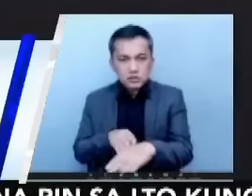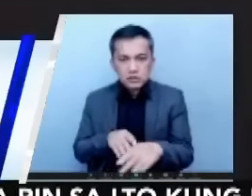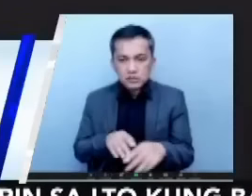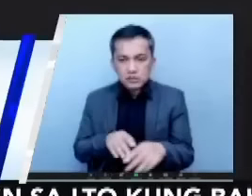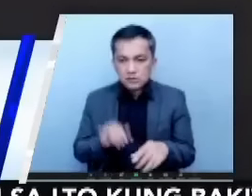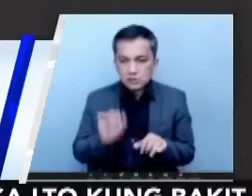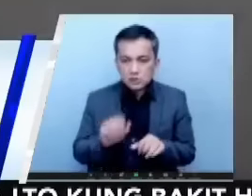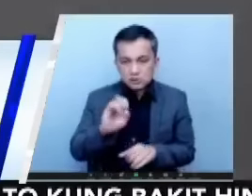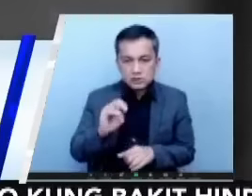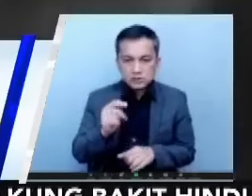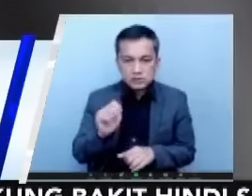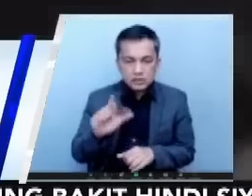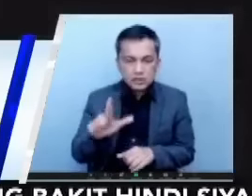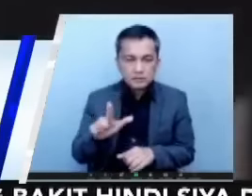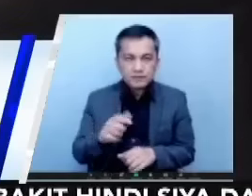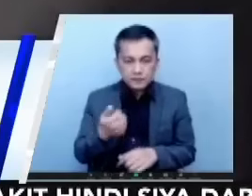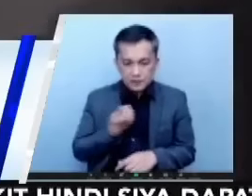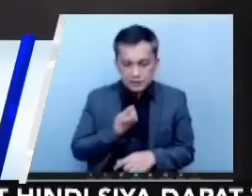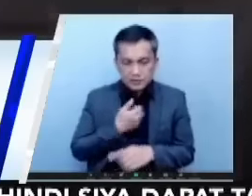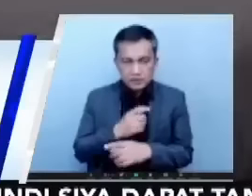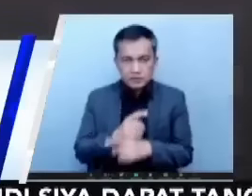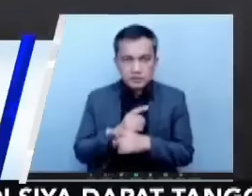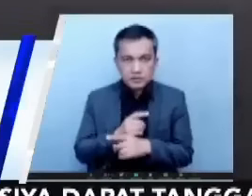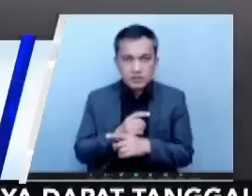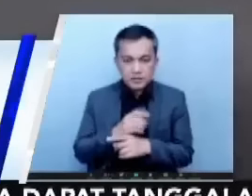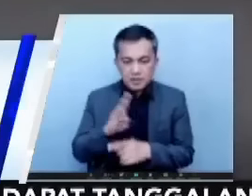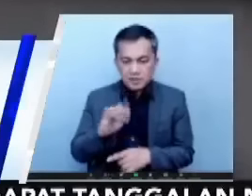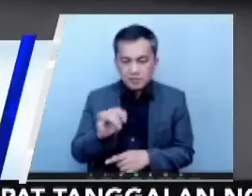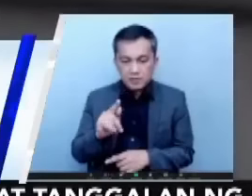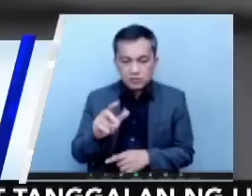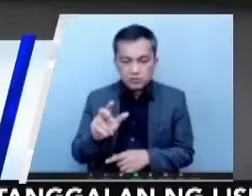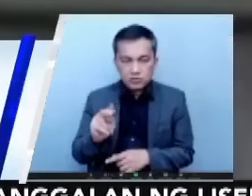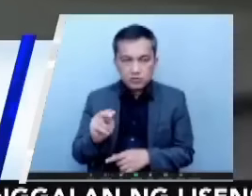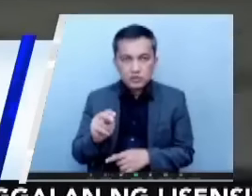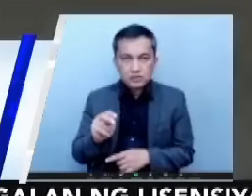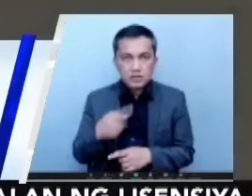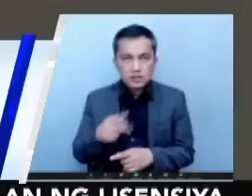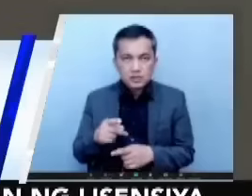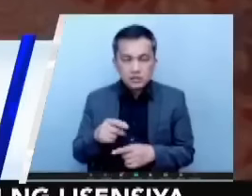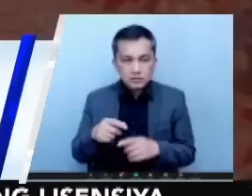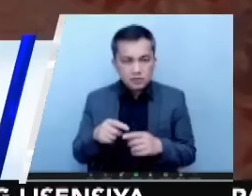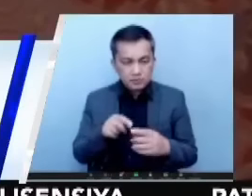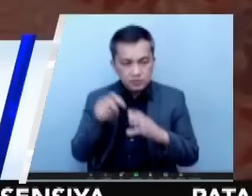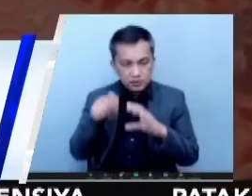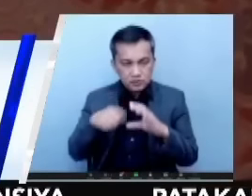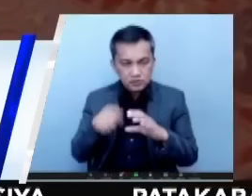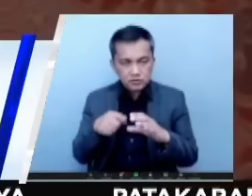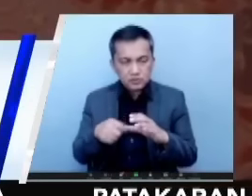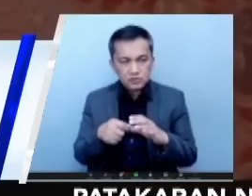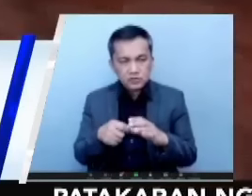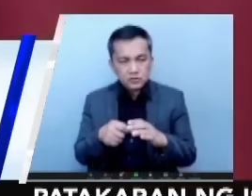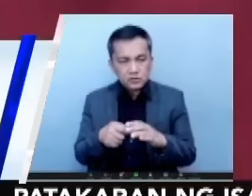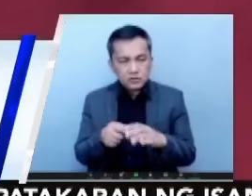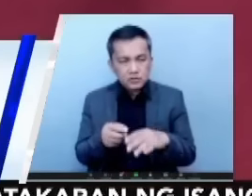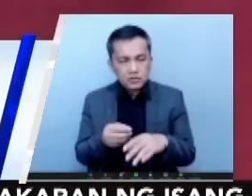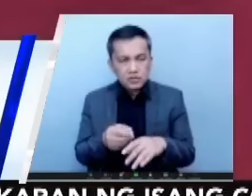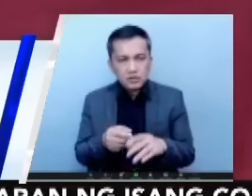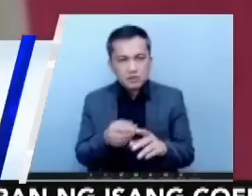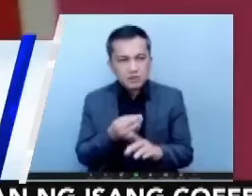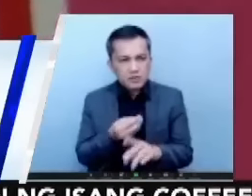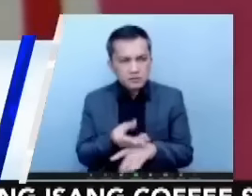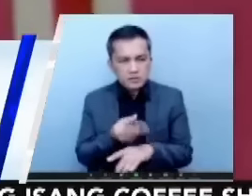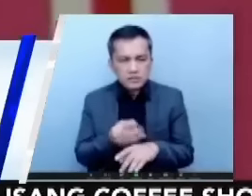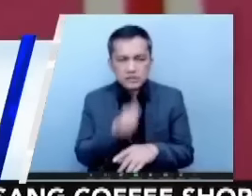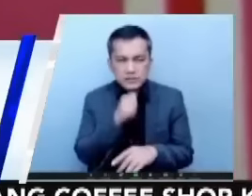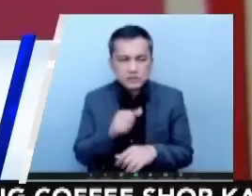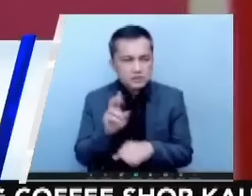lang daw ang expandable baton na hawak-hawak niya sa ilang video ng kumprontasyon. Panakot lang naman yun. I don't intend to use it. Nakausap